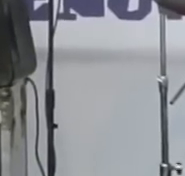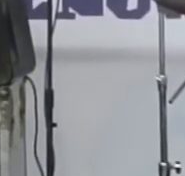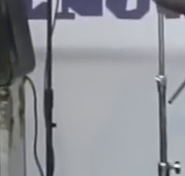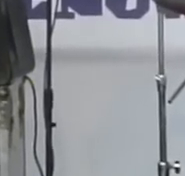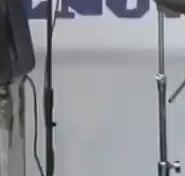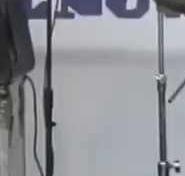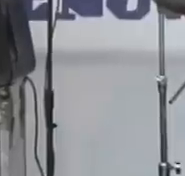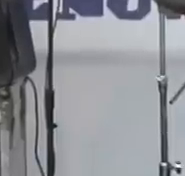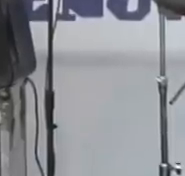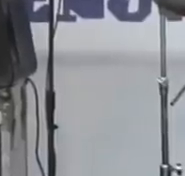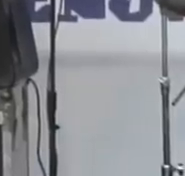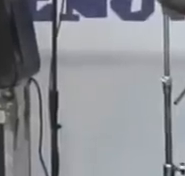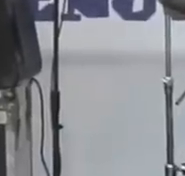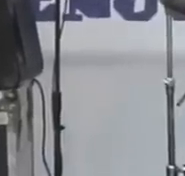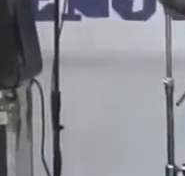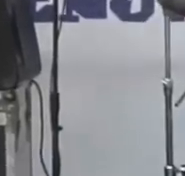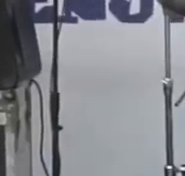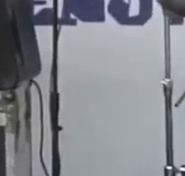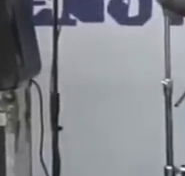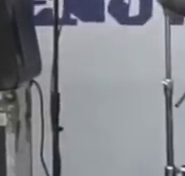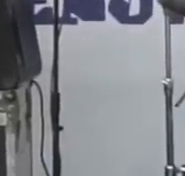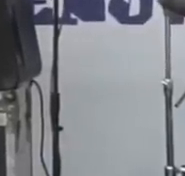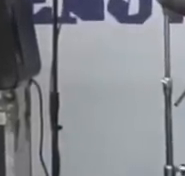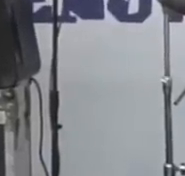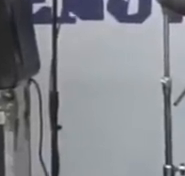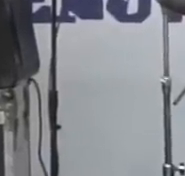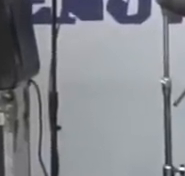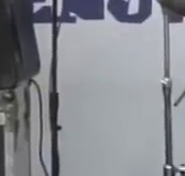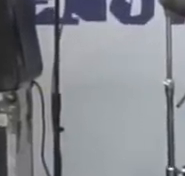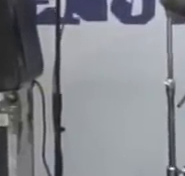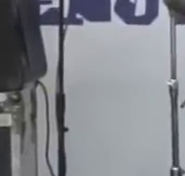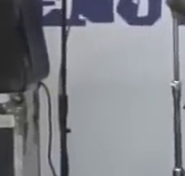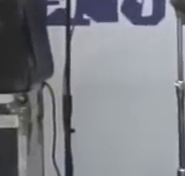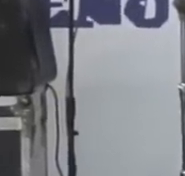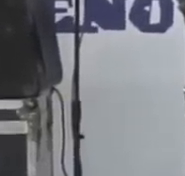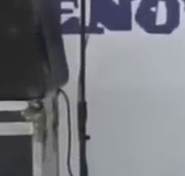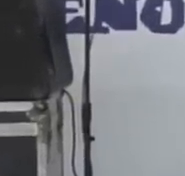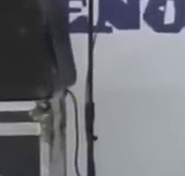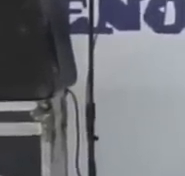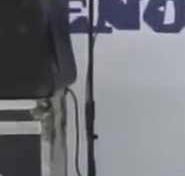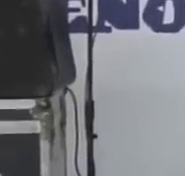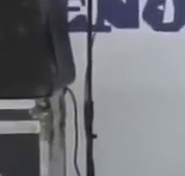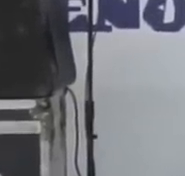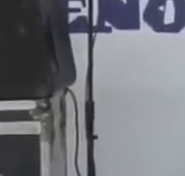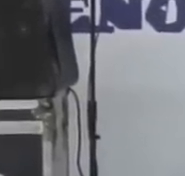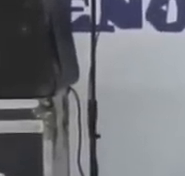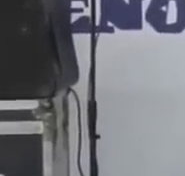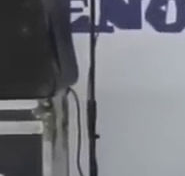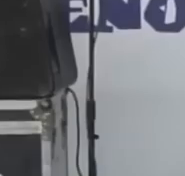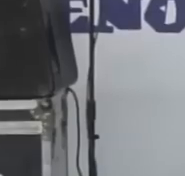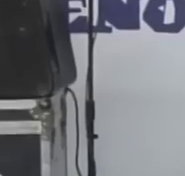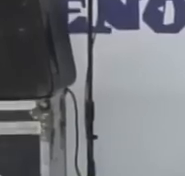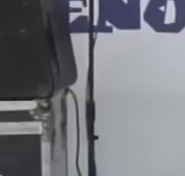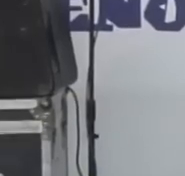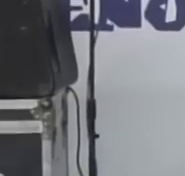l'ultima performance che hanno fatto qua, che ha fatto leggermente meno gente, è stato Papa Ratzinger. Ha fatto un pochino